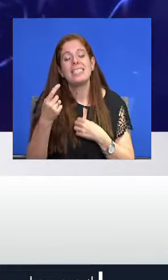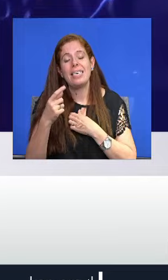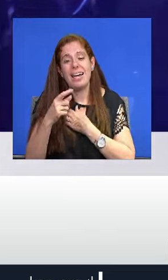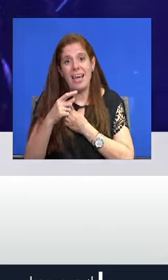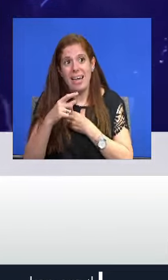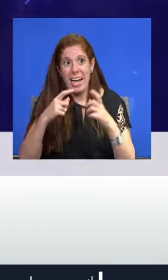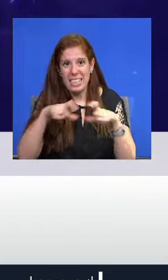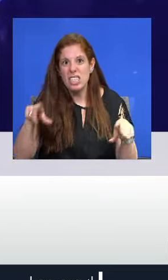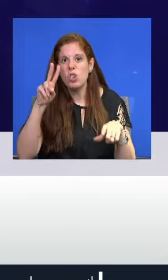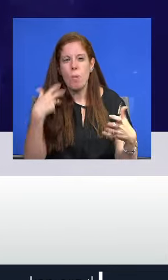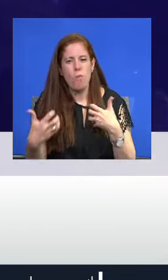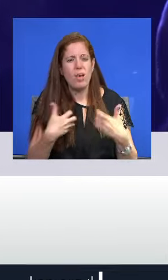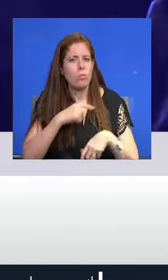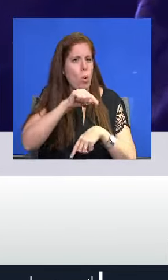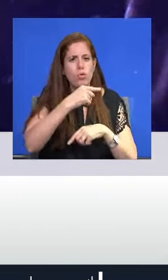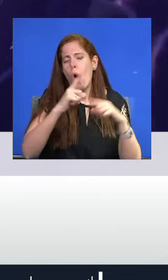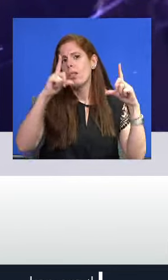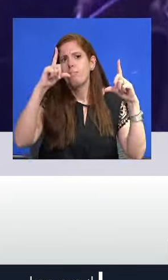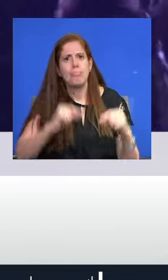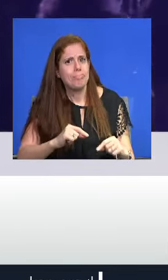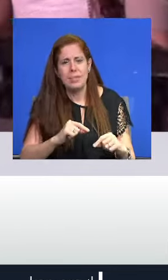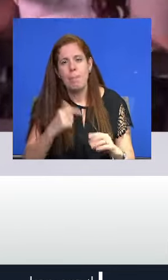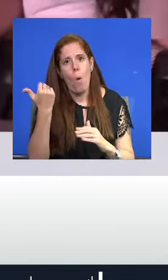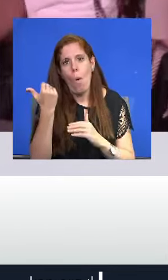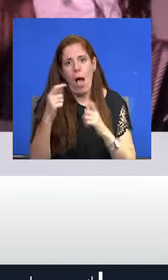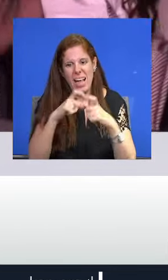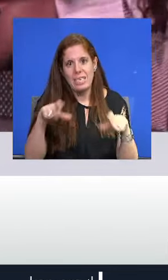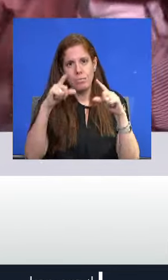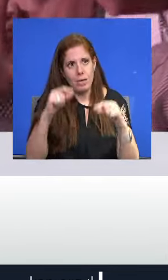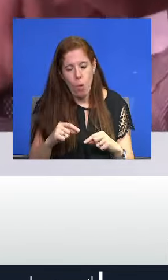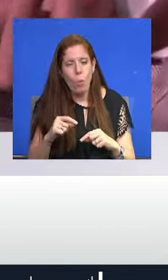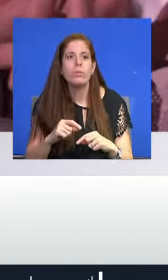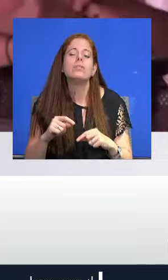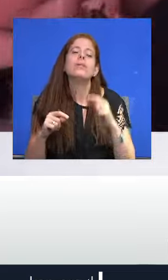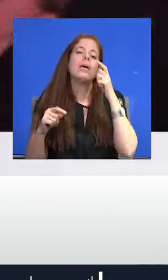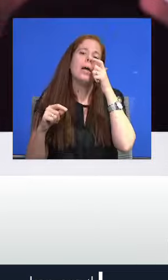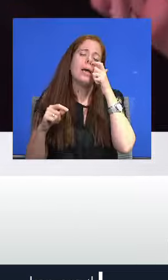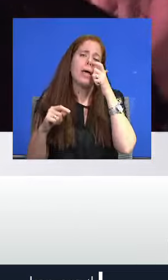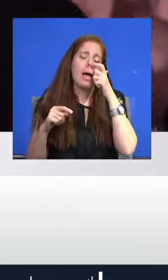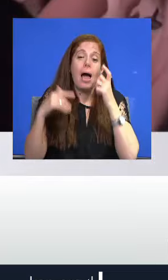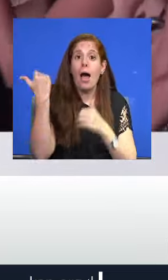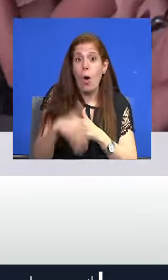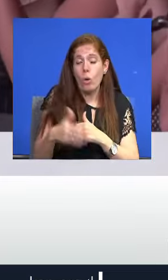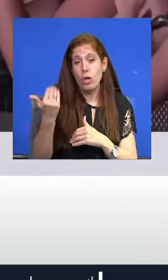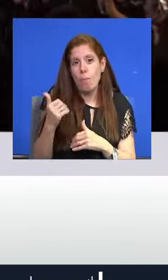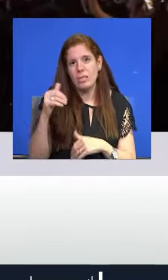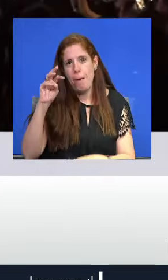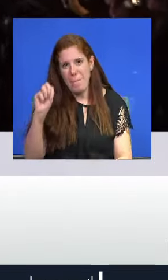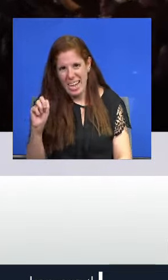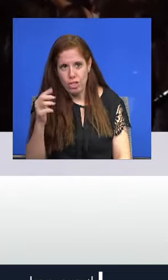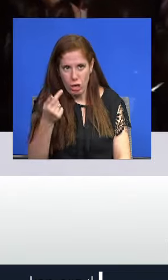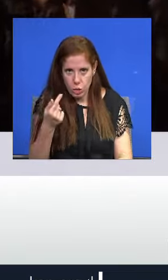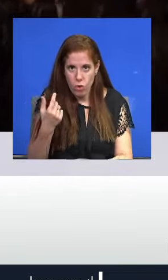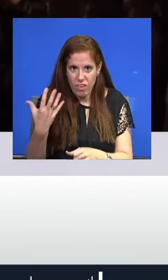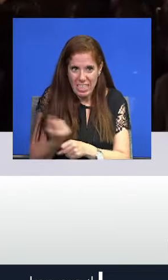אאוט תוך שעות בודדות, מי שעשה את זה אחרון כזמר בינלאומי זה מייקל ג'קסון, אז אני חושבת שזה אומר הרבה על